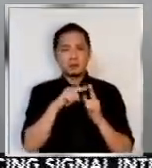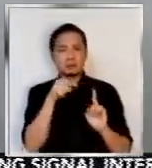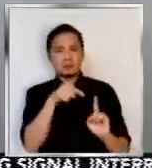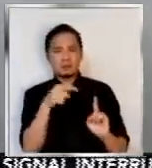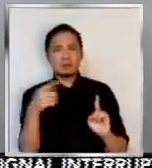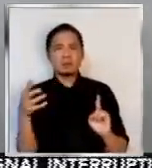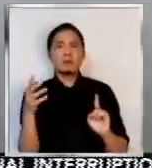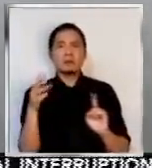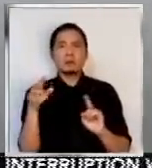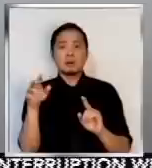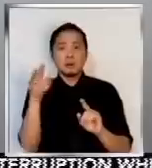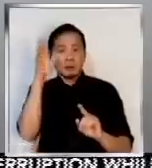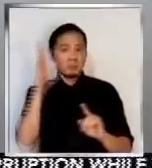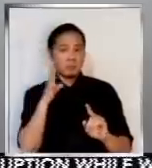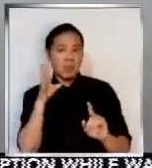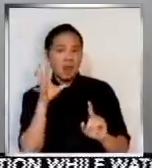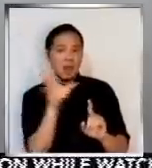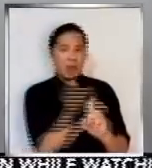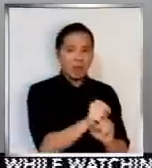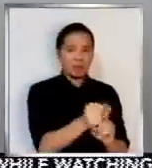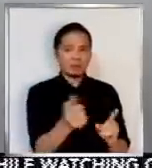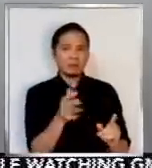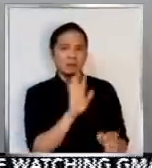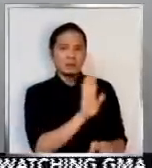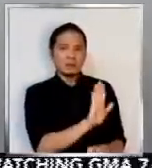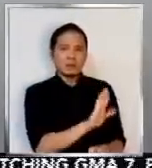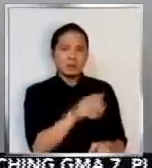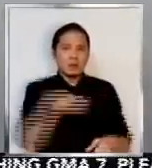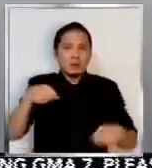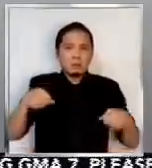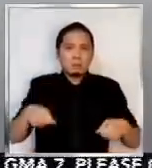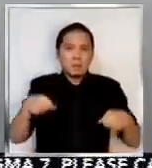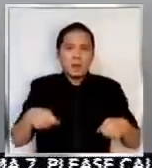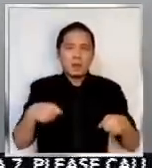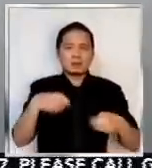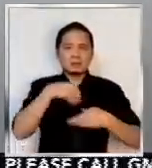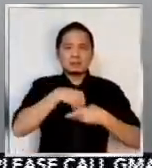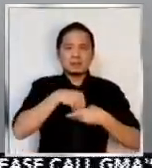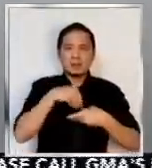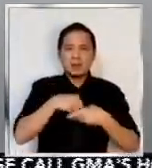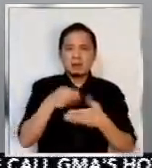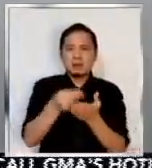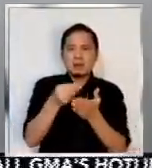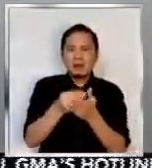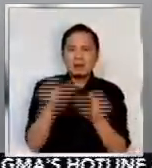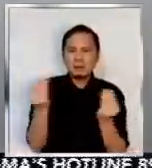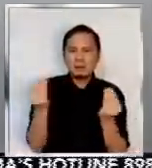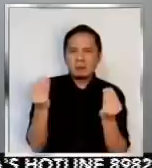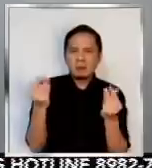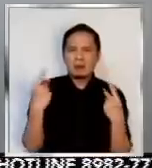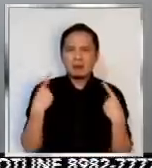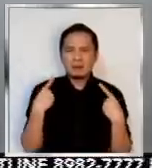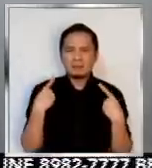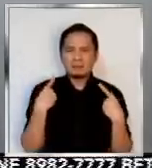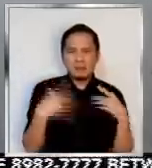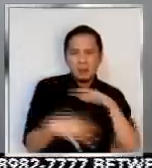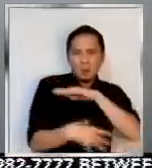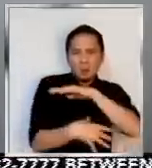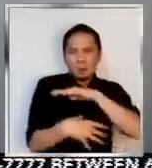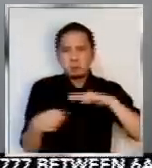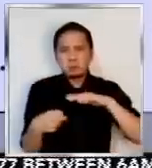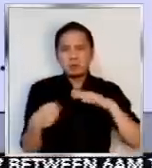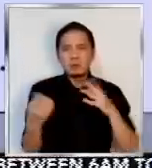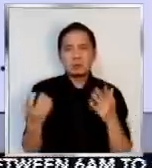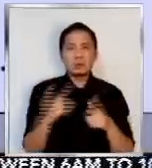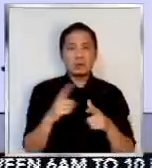400,000 pesos pati ang kanyang motorsiklo. Nasawi si Hernando na nagtatrabaho bilang messenger at collector ng isang